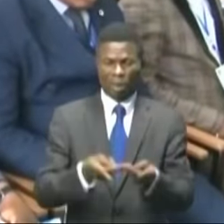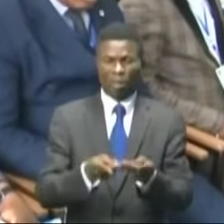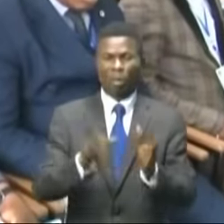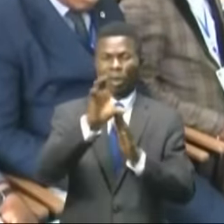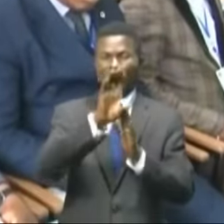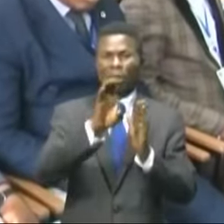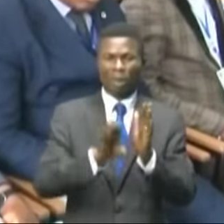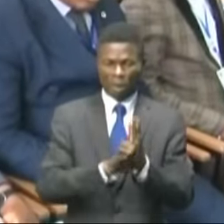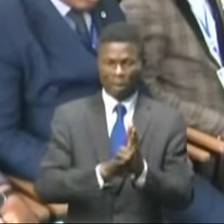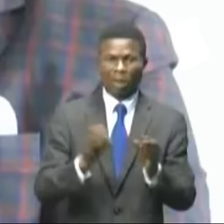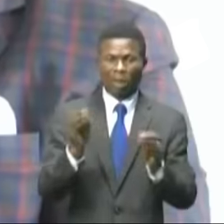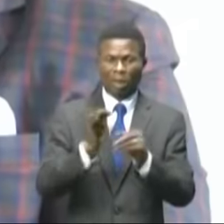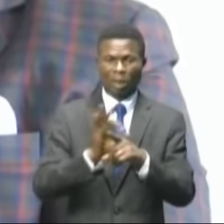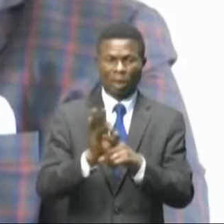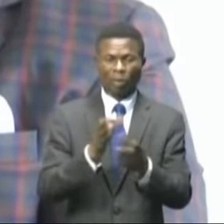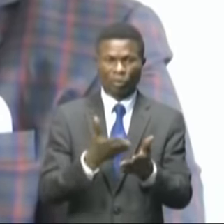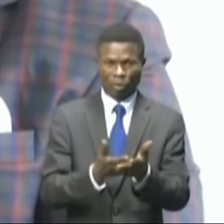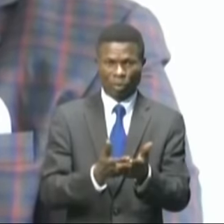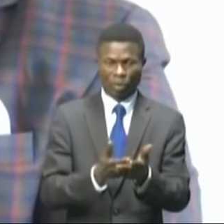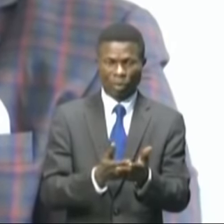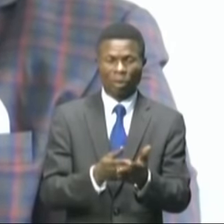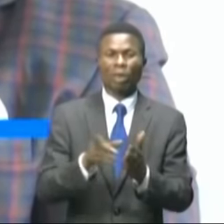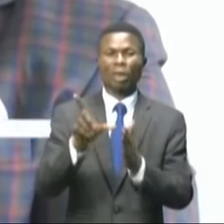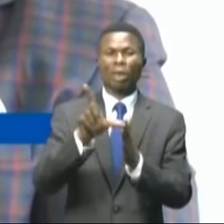institutionnel de ces assises. Sa loi